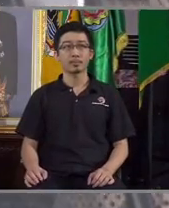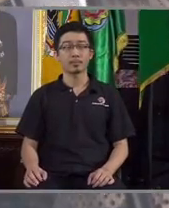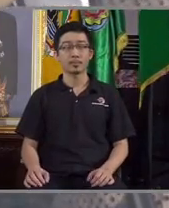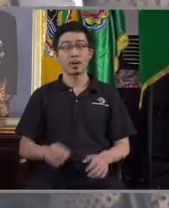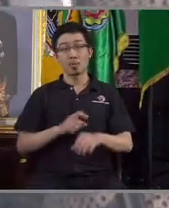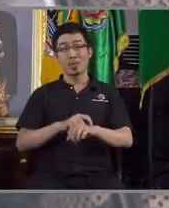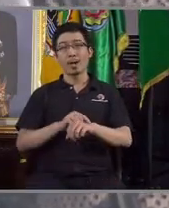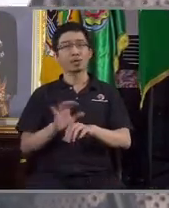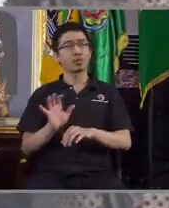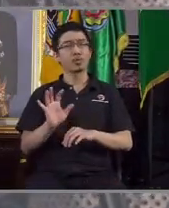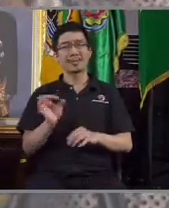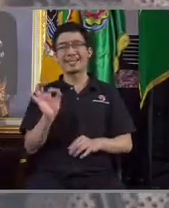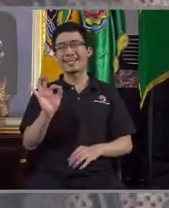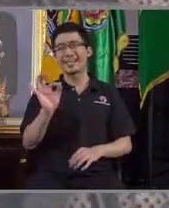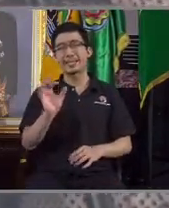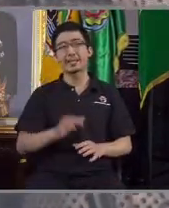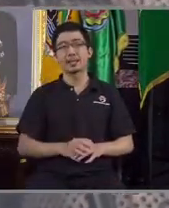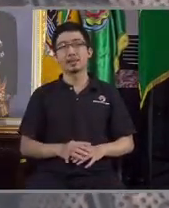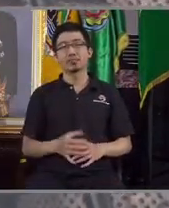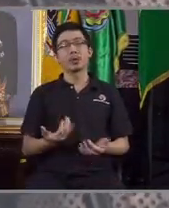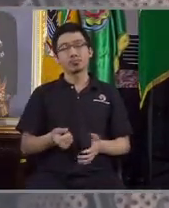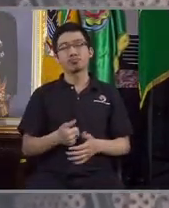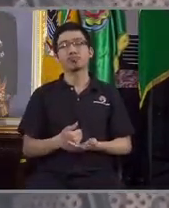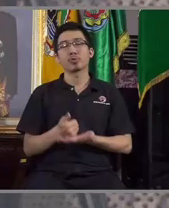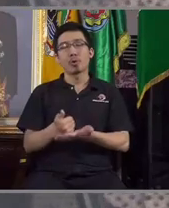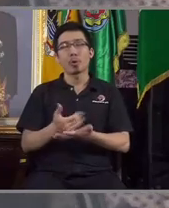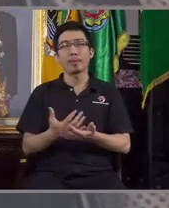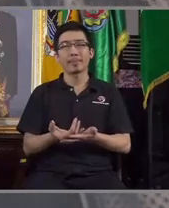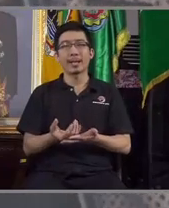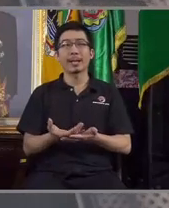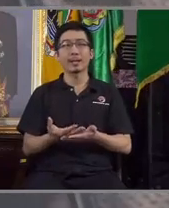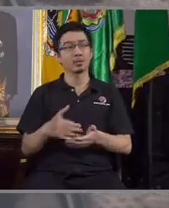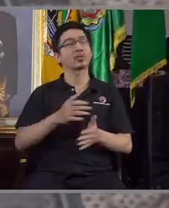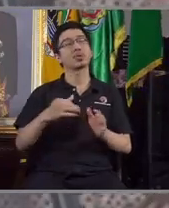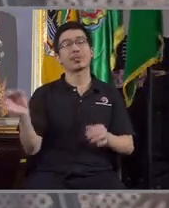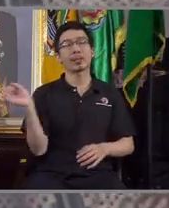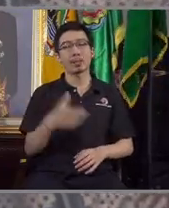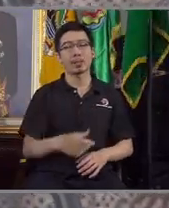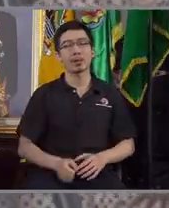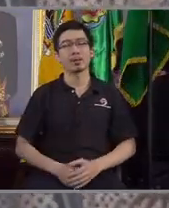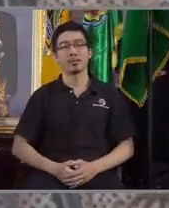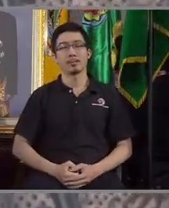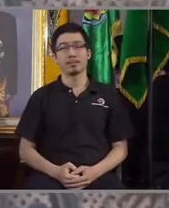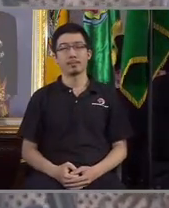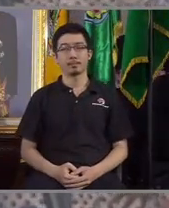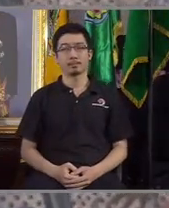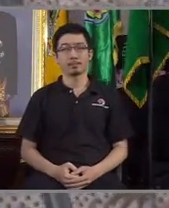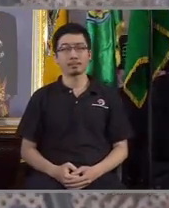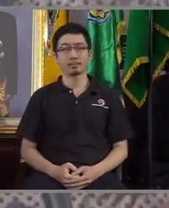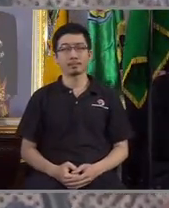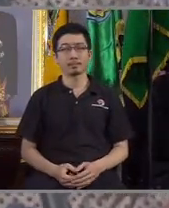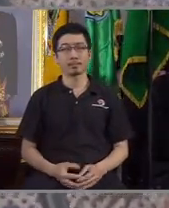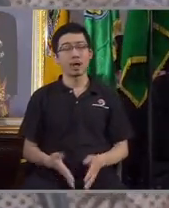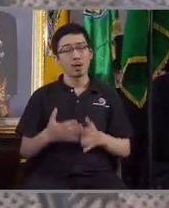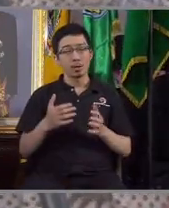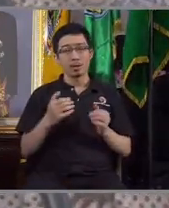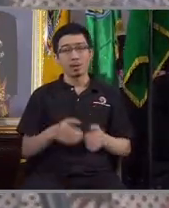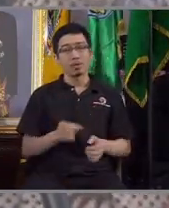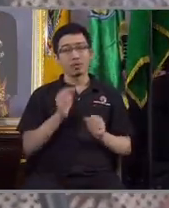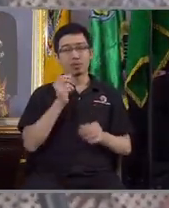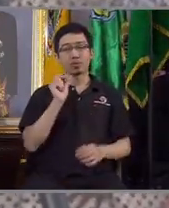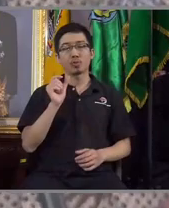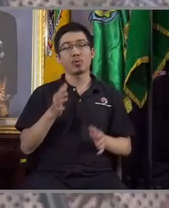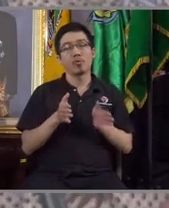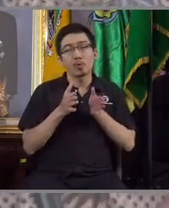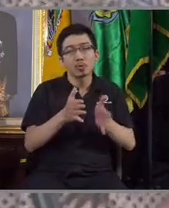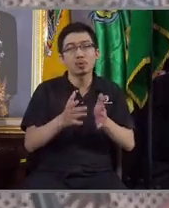mohon untuk bantuannya waktunya sekitar 7 sampai dengan 8 menit begitu ya, untuk bisa langsung fokus kepada inovasi-inovasi yang